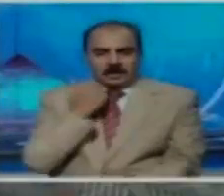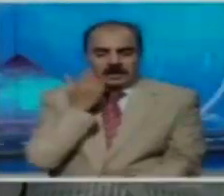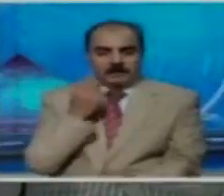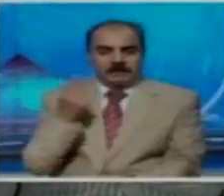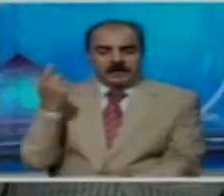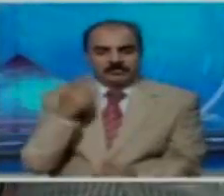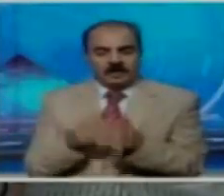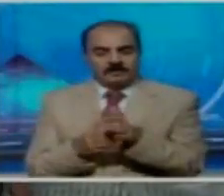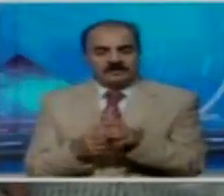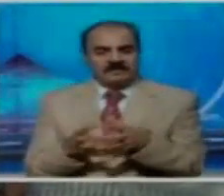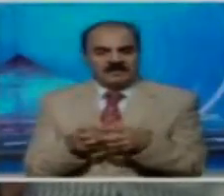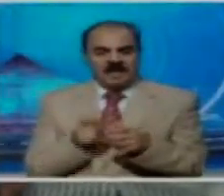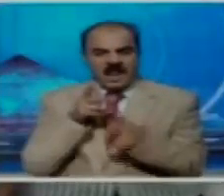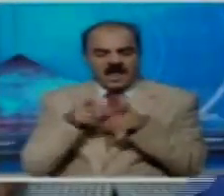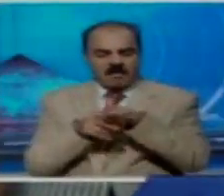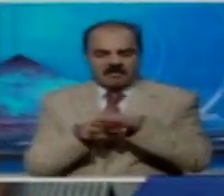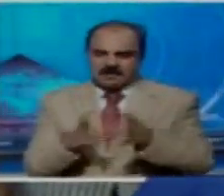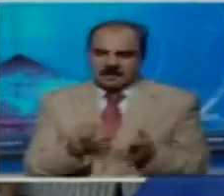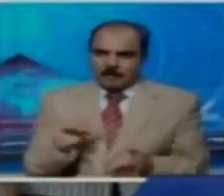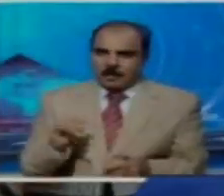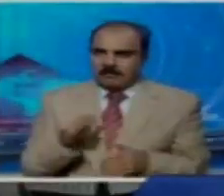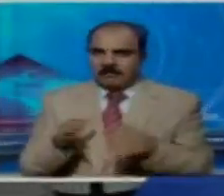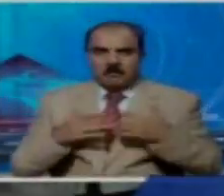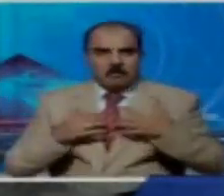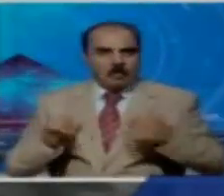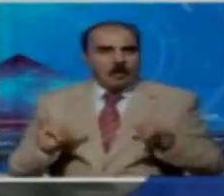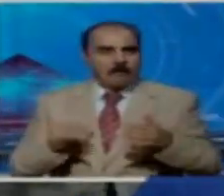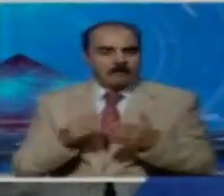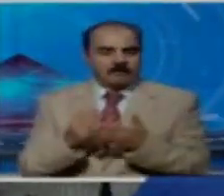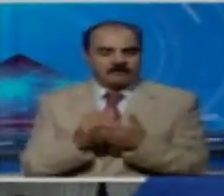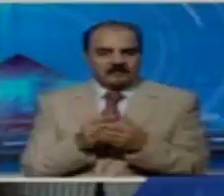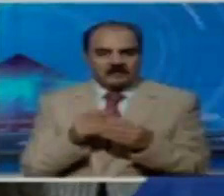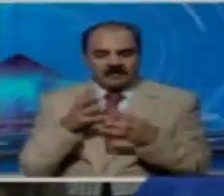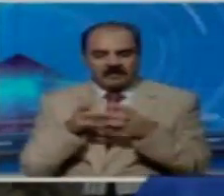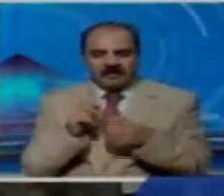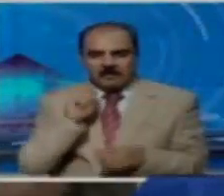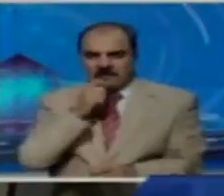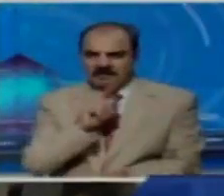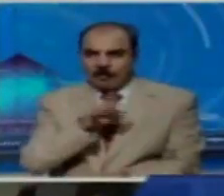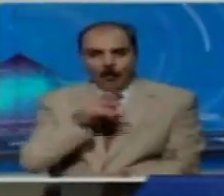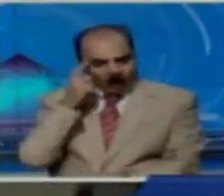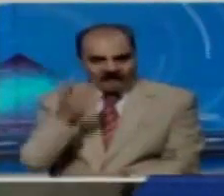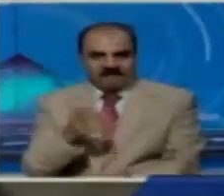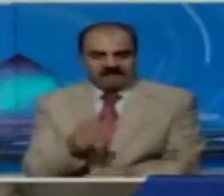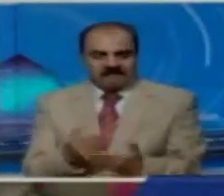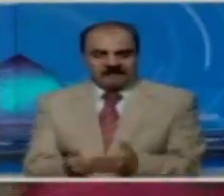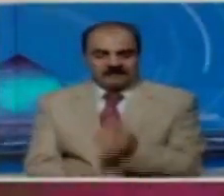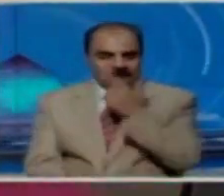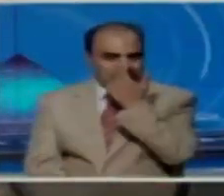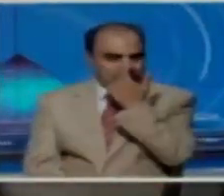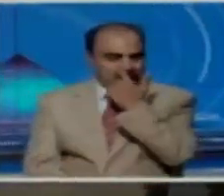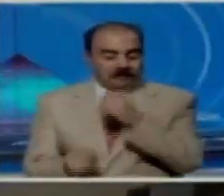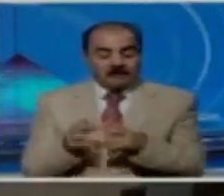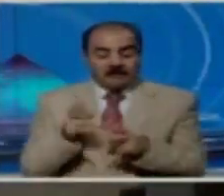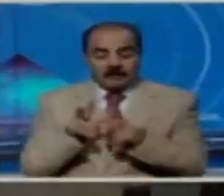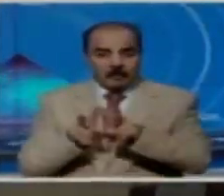عين شمس ما يكونش فيها كلية إعلام، مع أهمية هذا القطاع طبعا اللي مش خافية لا تخفى على أحد يعني. والاعلام